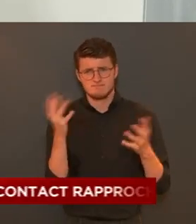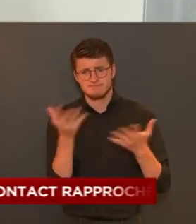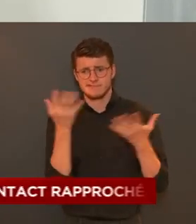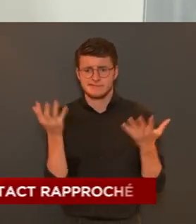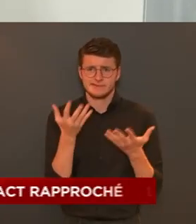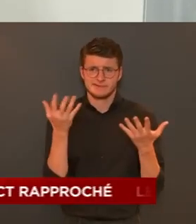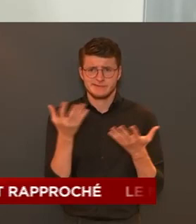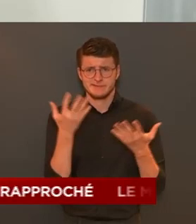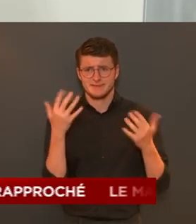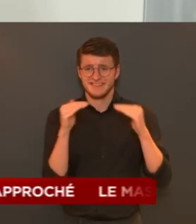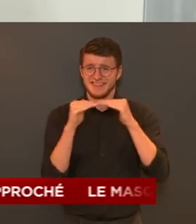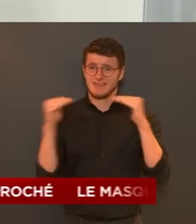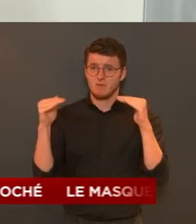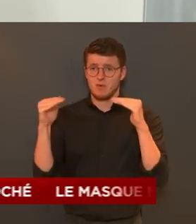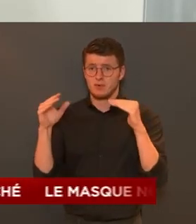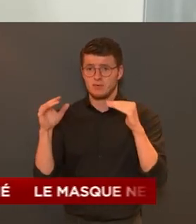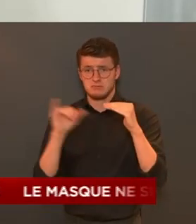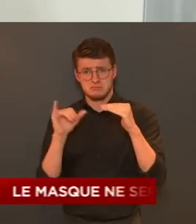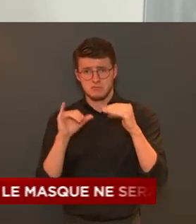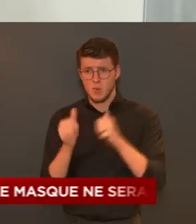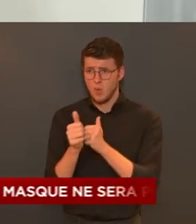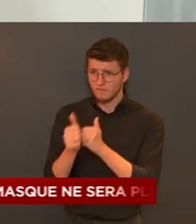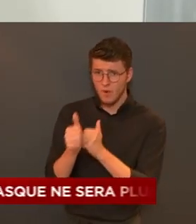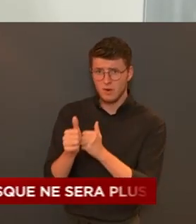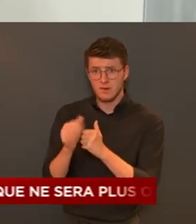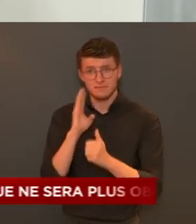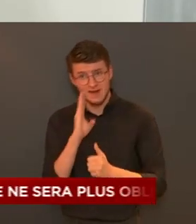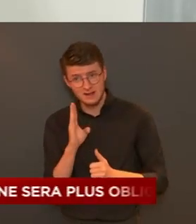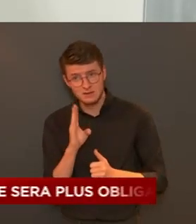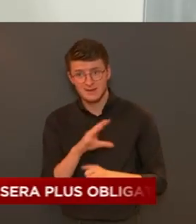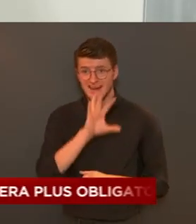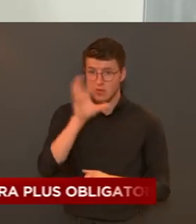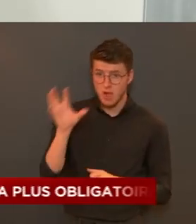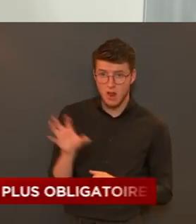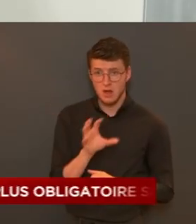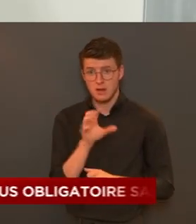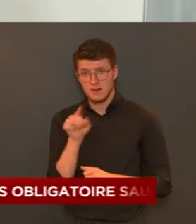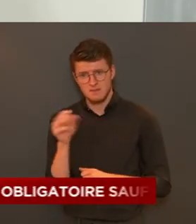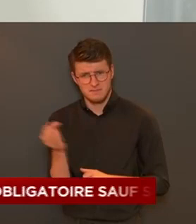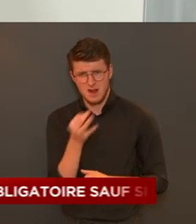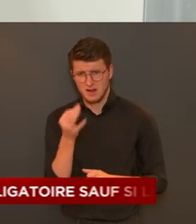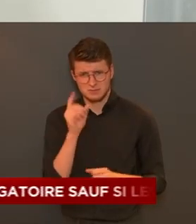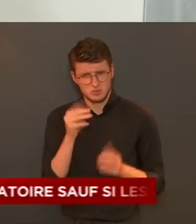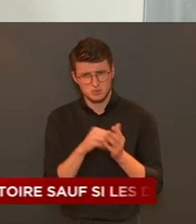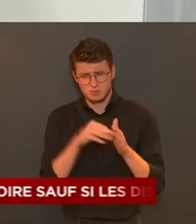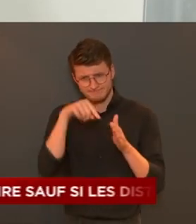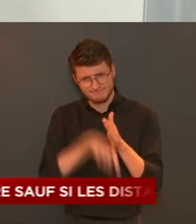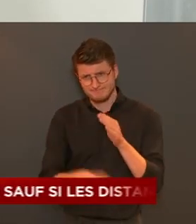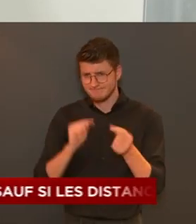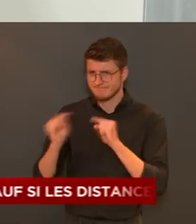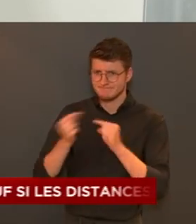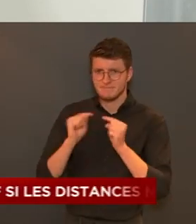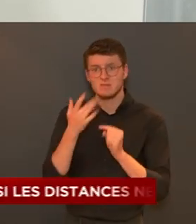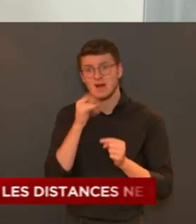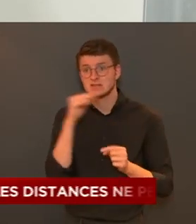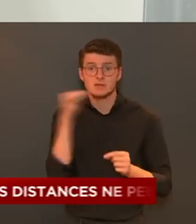aussi quel suivi sera nécessaire en fonction de quel niveau. Donc tous ces éléments-là sont importants et doivent encore